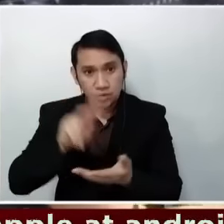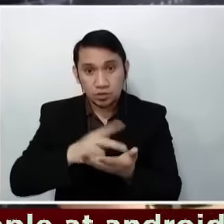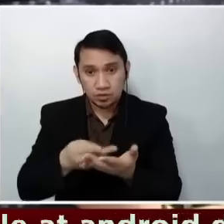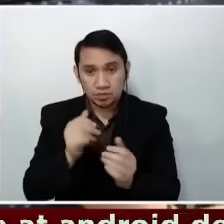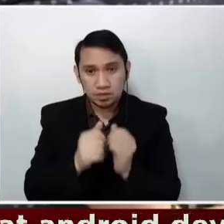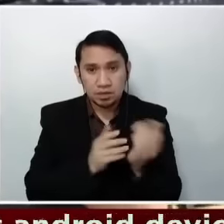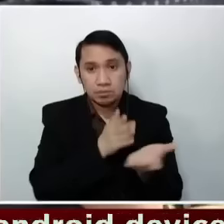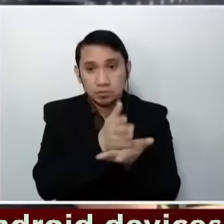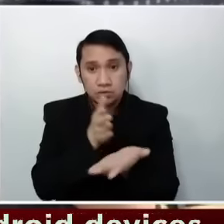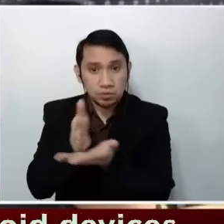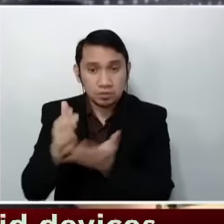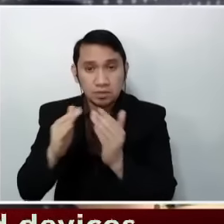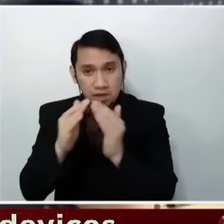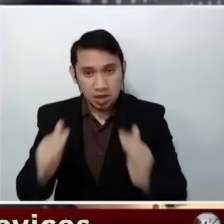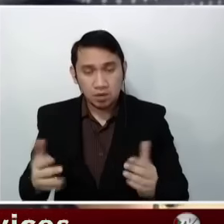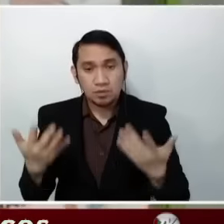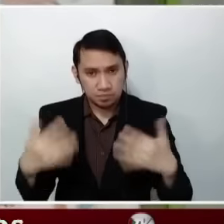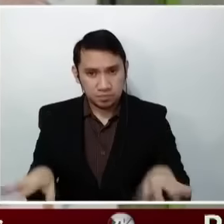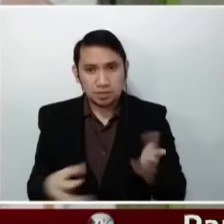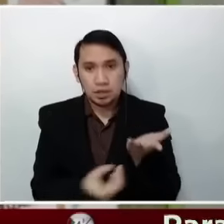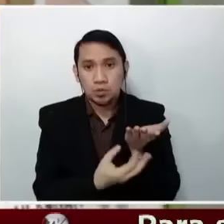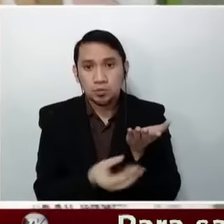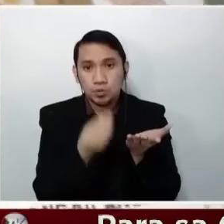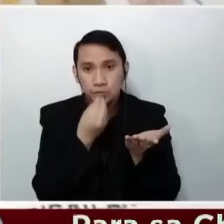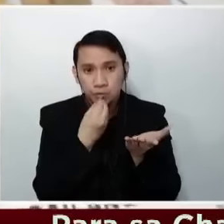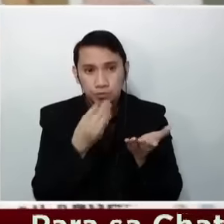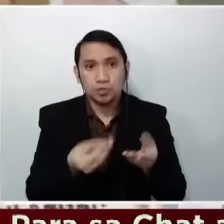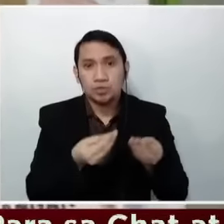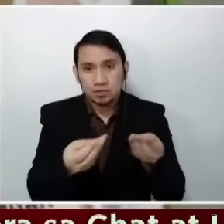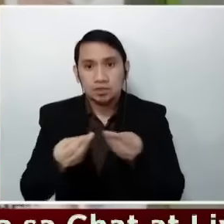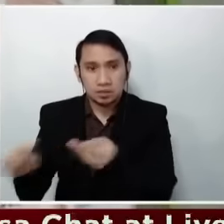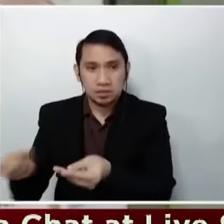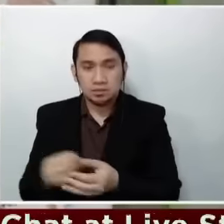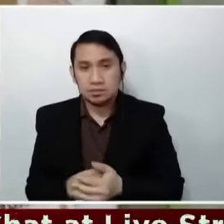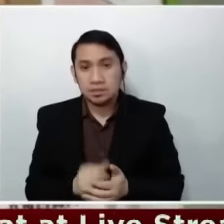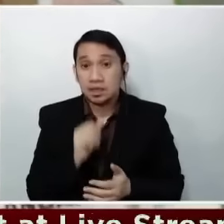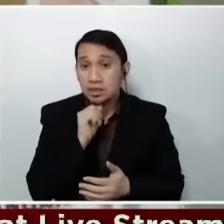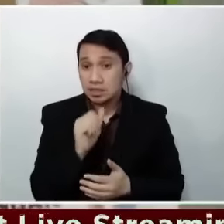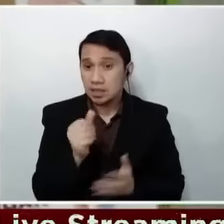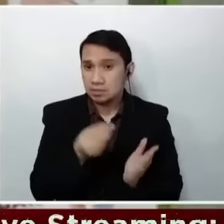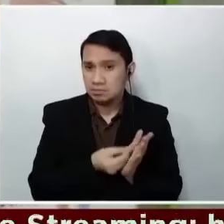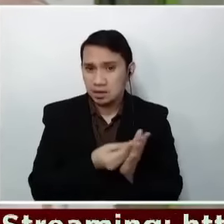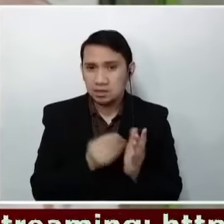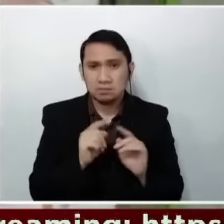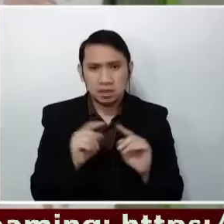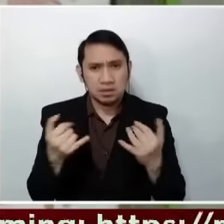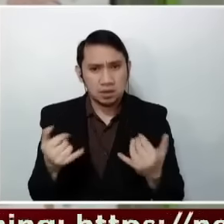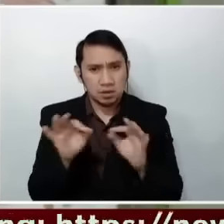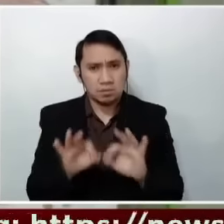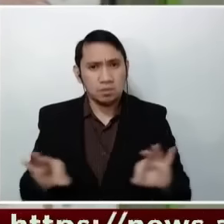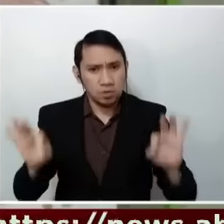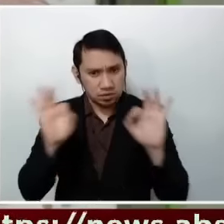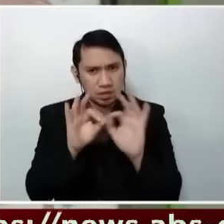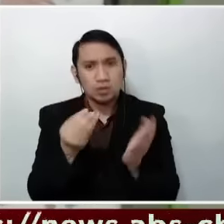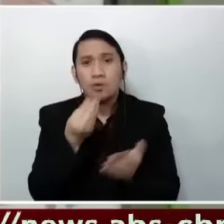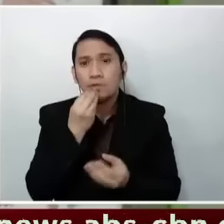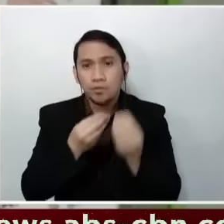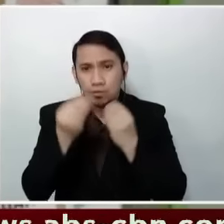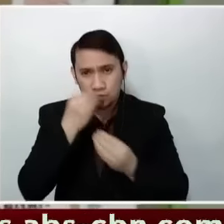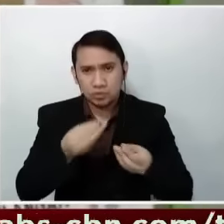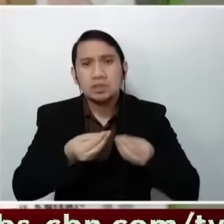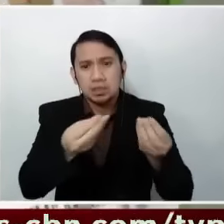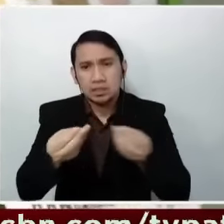para magbigay ng mga lutong pagkain. Kahit hindi pera, ang mahalaga talaga ngayon is pagkain na maihahain natin sa bawat